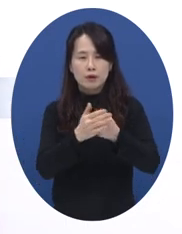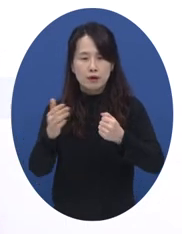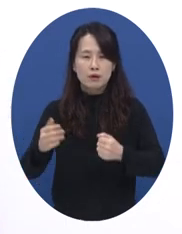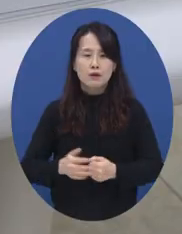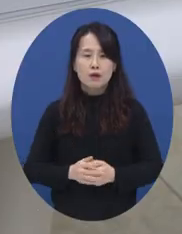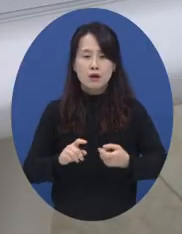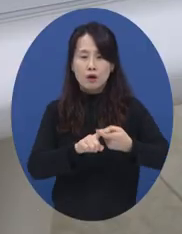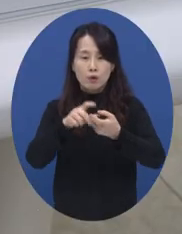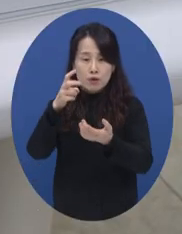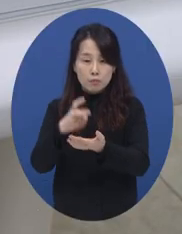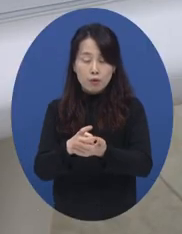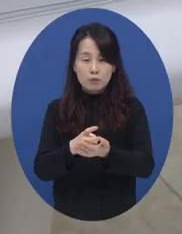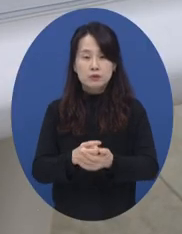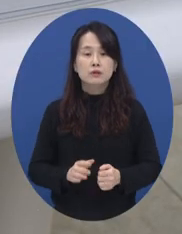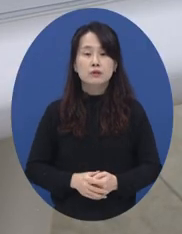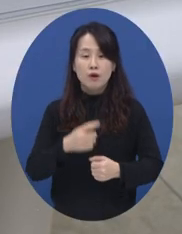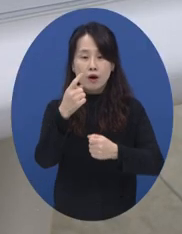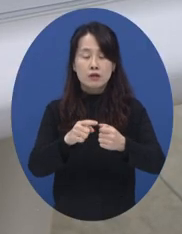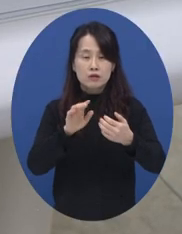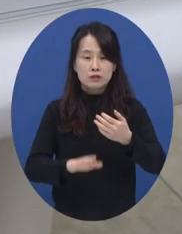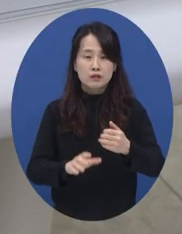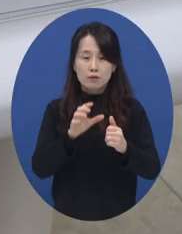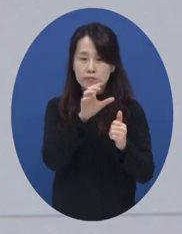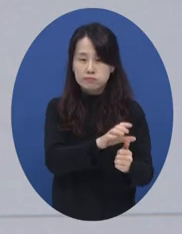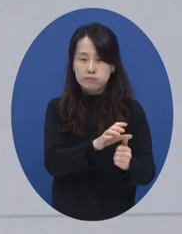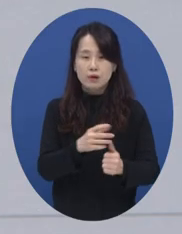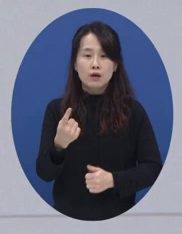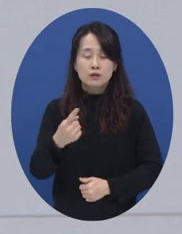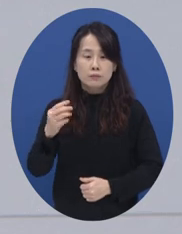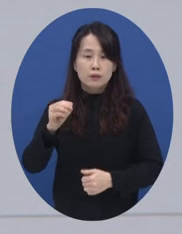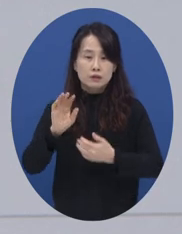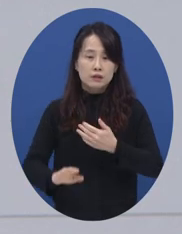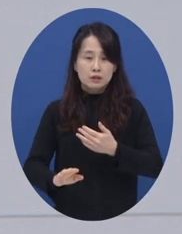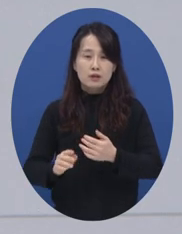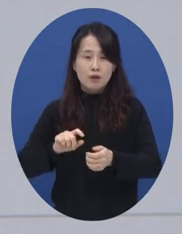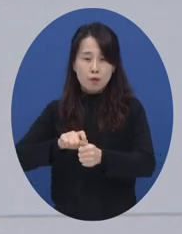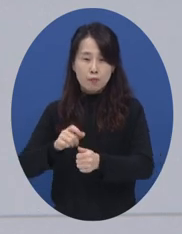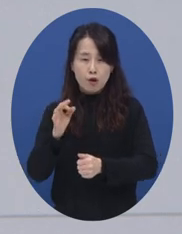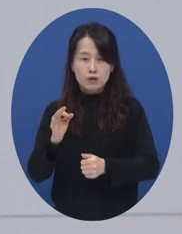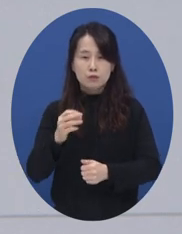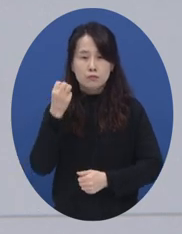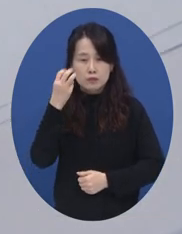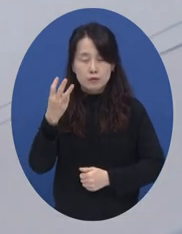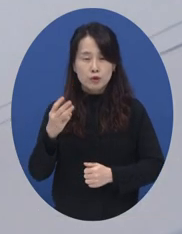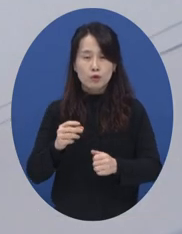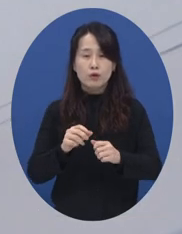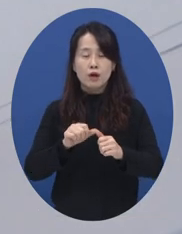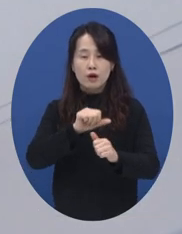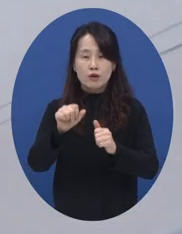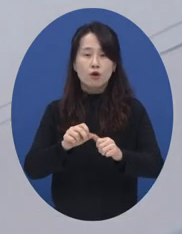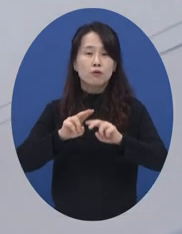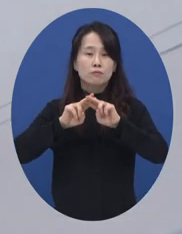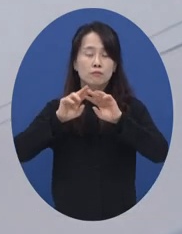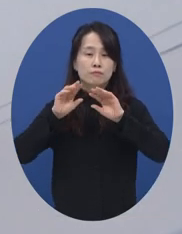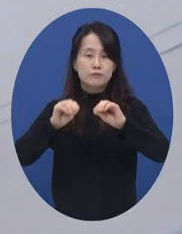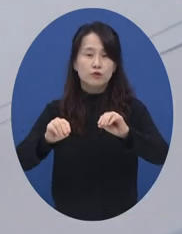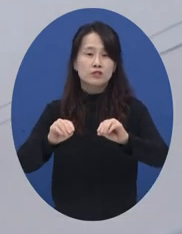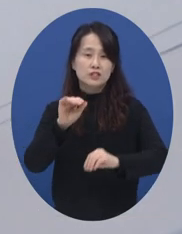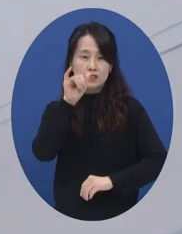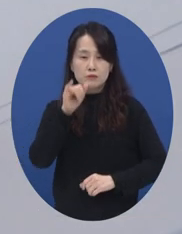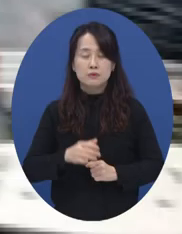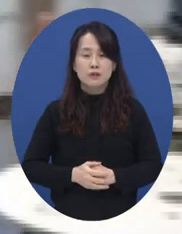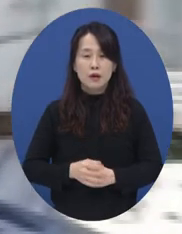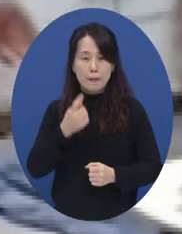될 수 있기 때문에 관련법에 따라 이런 경우 1년 이하 징역 또는 1000만 원 이하의 벌금과 3개월이내에 영업정지 등의